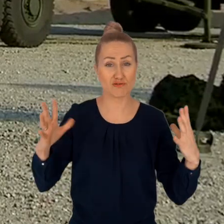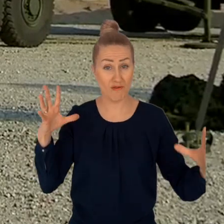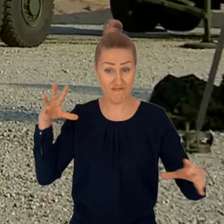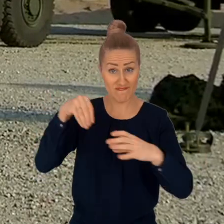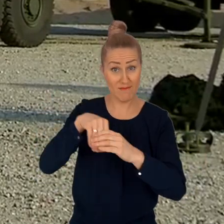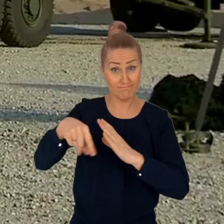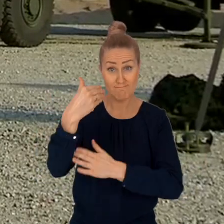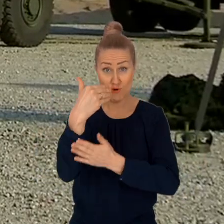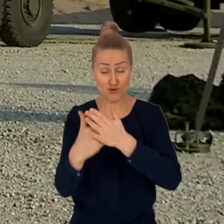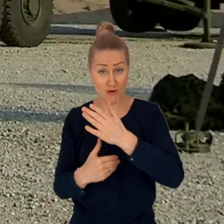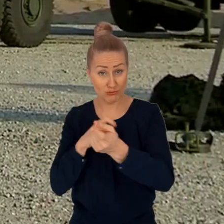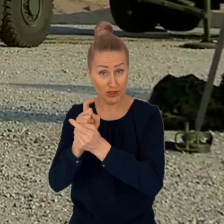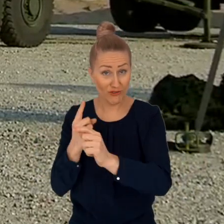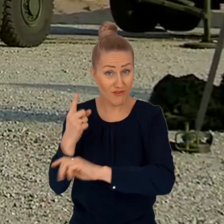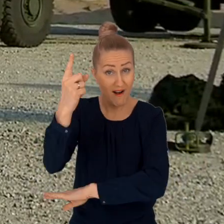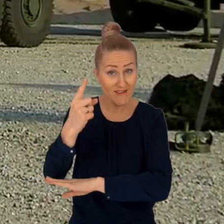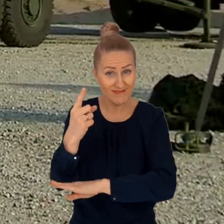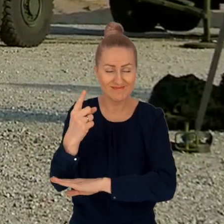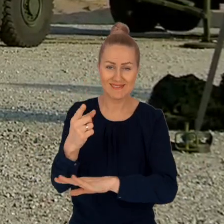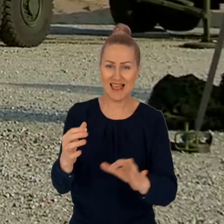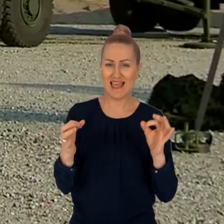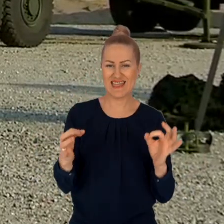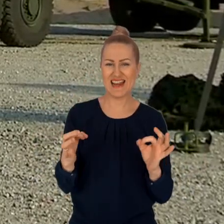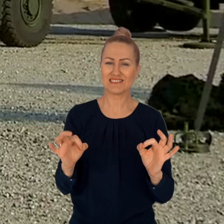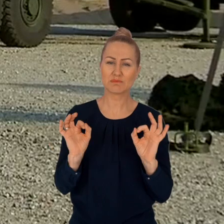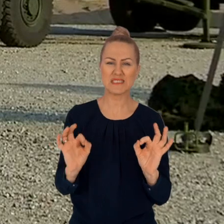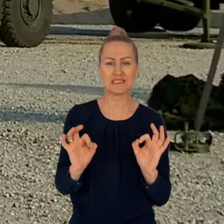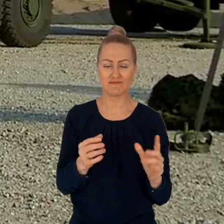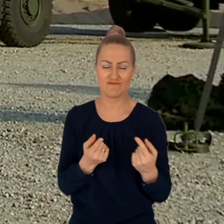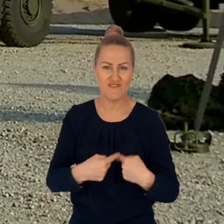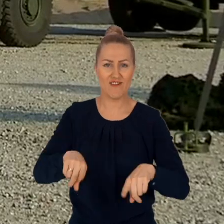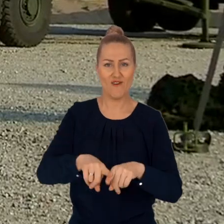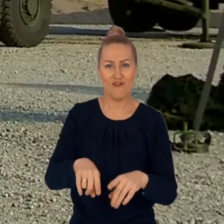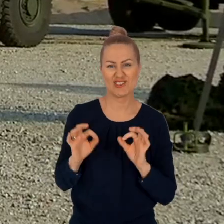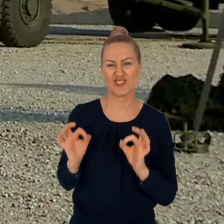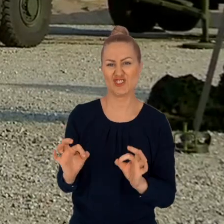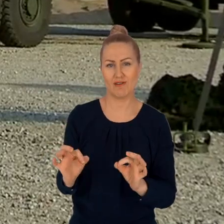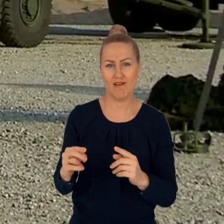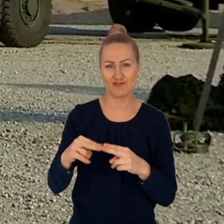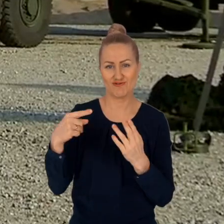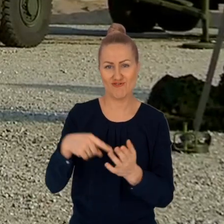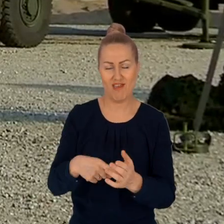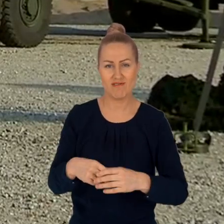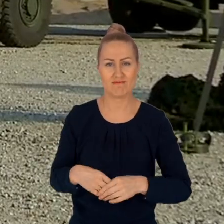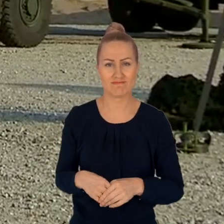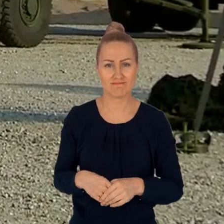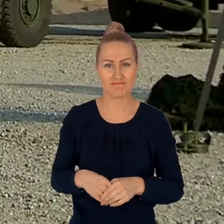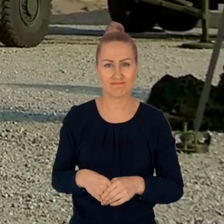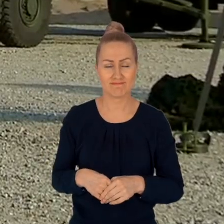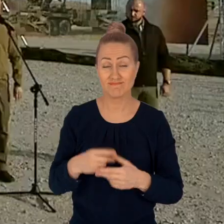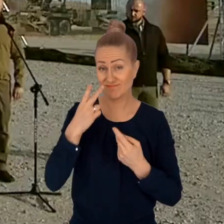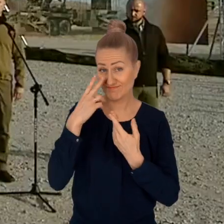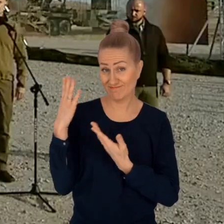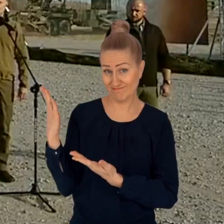systemu, rozpoczyna swoją realizację u nas w kraju właśnie dzisiaj, to co